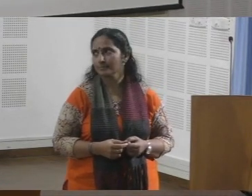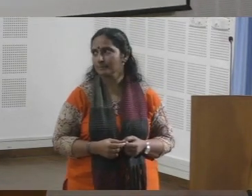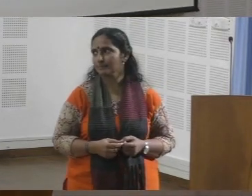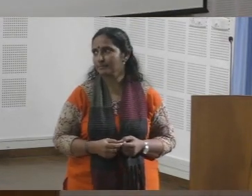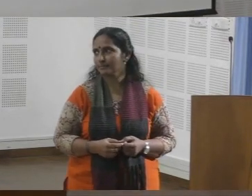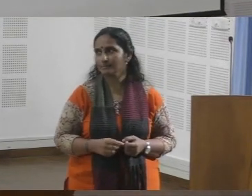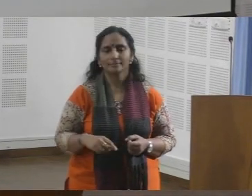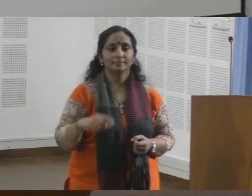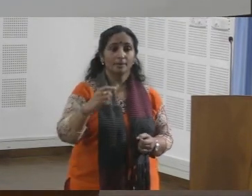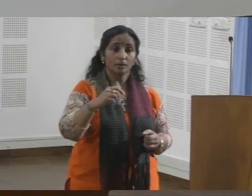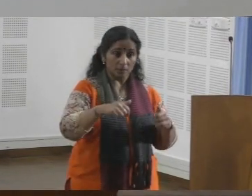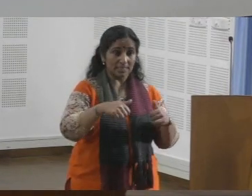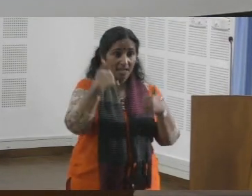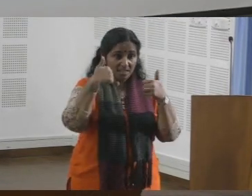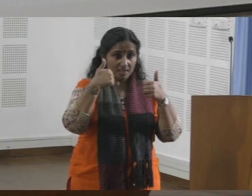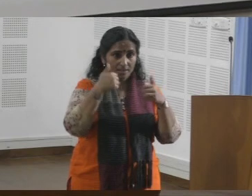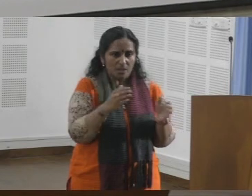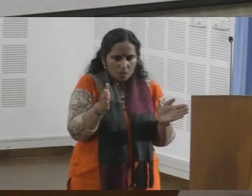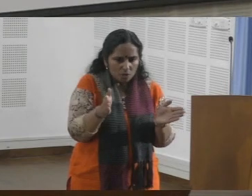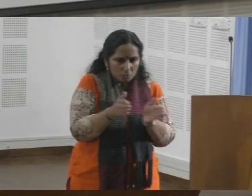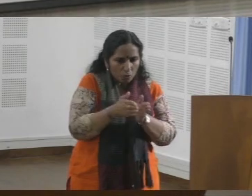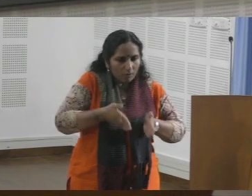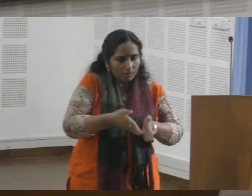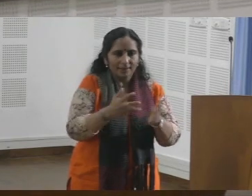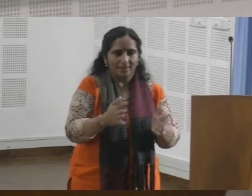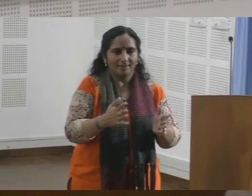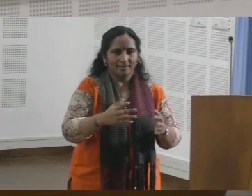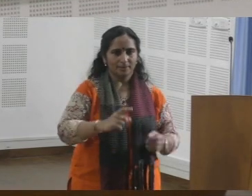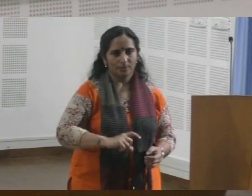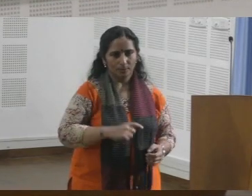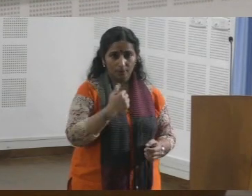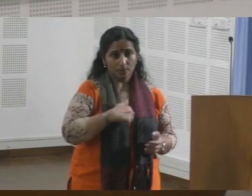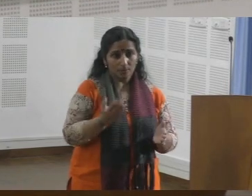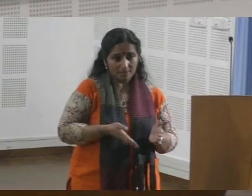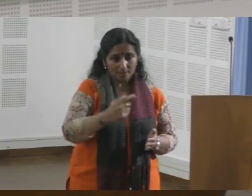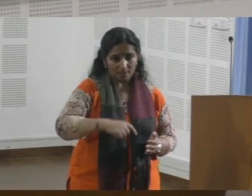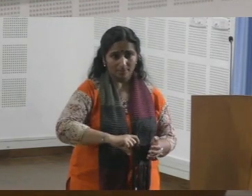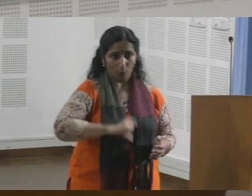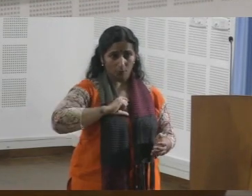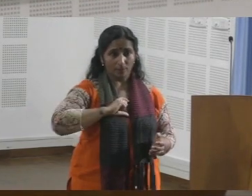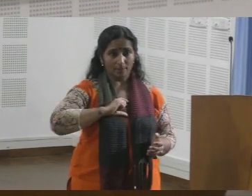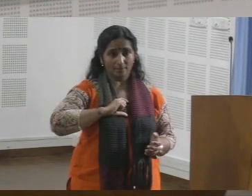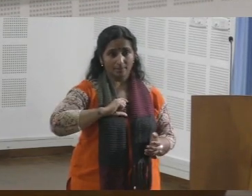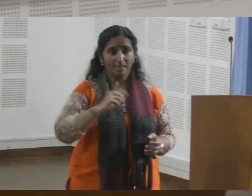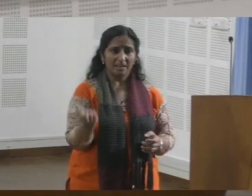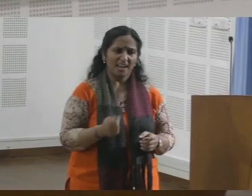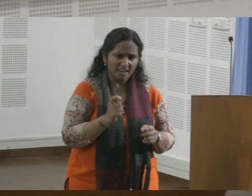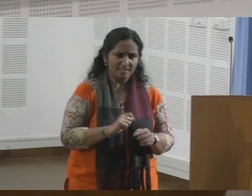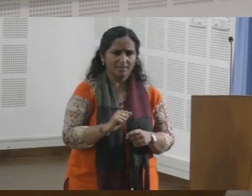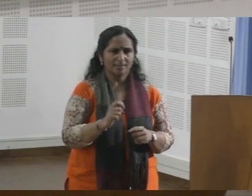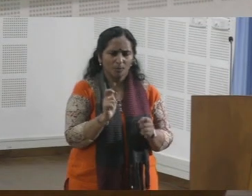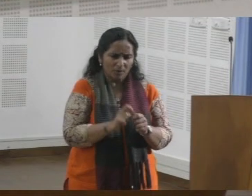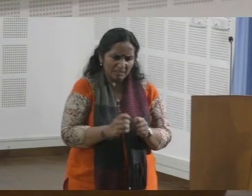വിജയങ്ങൾക്ക് കുറുക്കുവഴികളില്ലെന്നും ആത്മവിശ്വാസവും തളരാത്ത പ്രയത്നവും ഉണ്ടെങ്കിൽ വിജയങ്ങൾ കൈപ്പിടിയിൽ ഒതുങ്ങുമെന്നും ശ്രീമതി